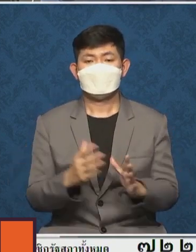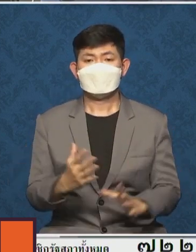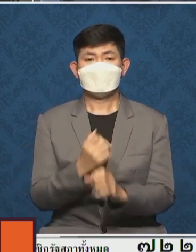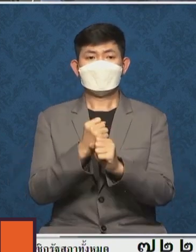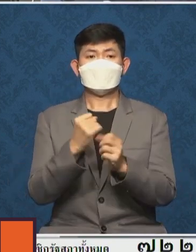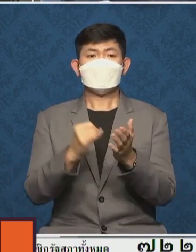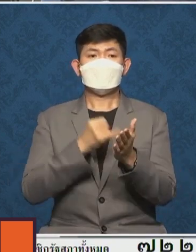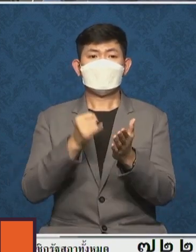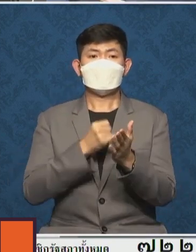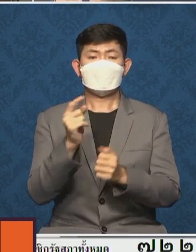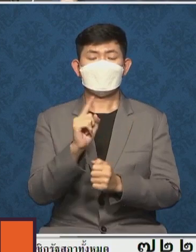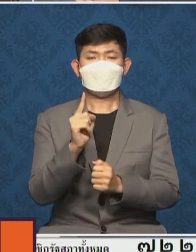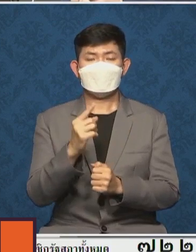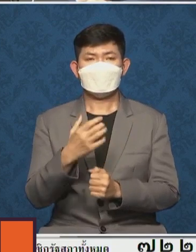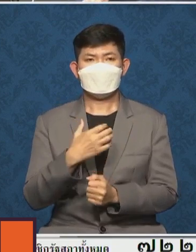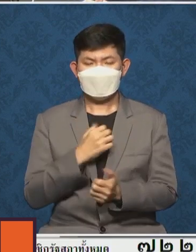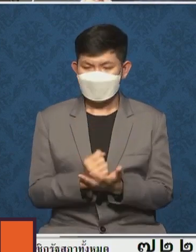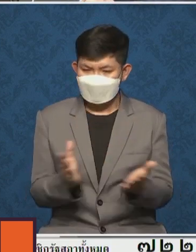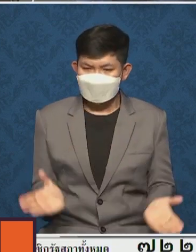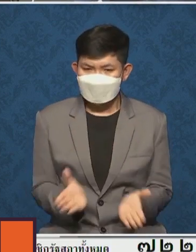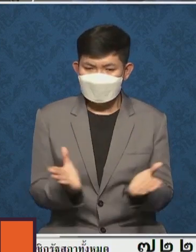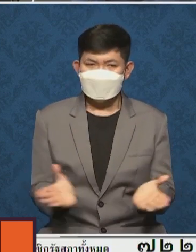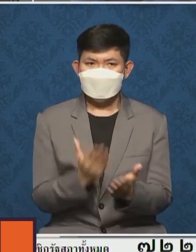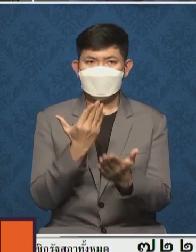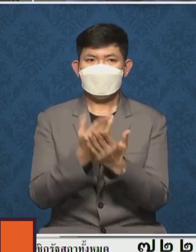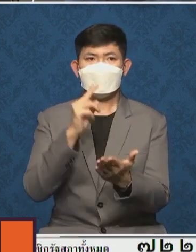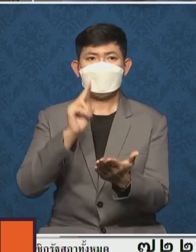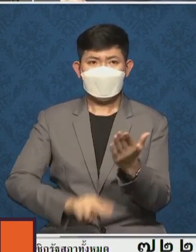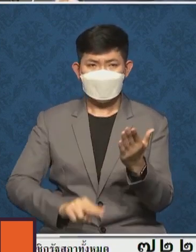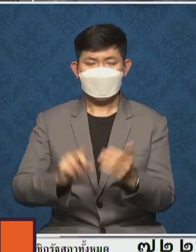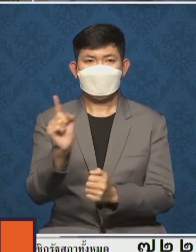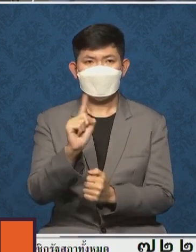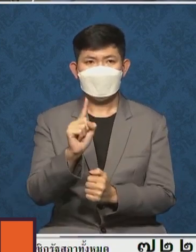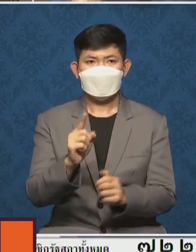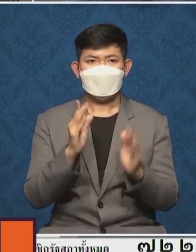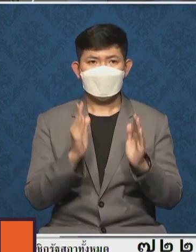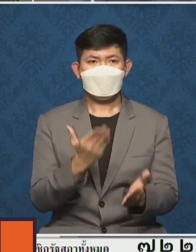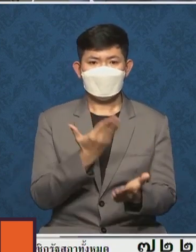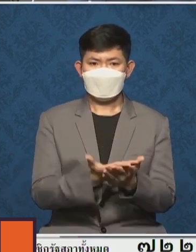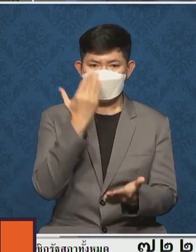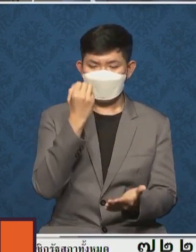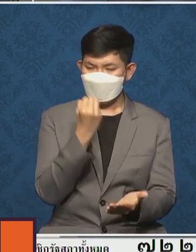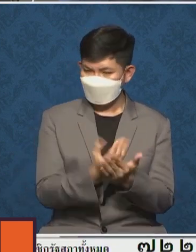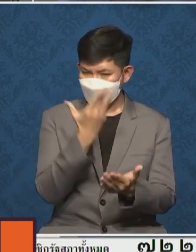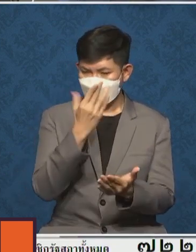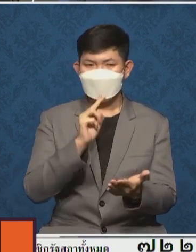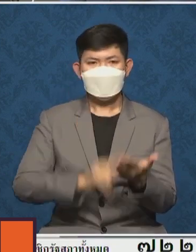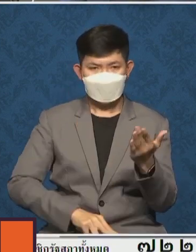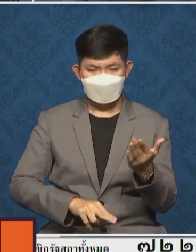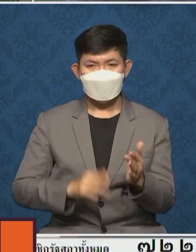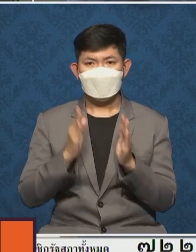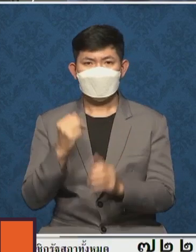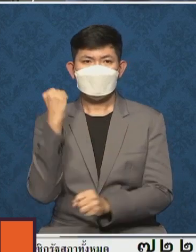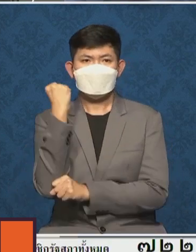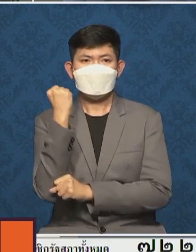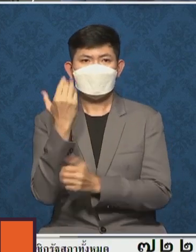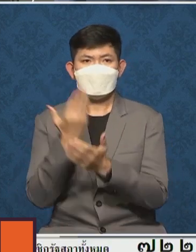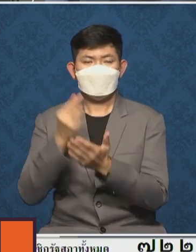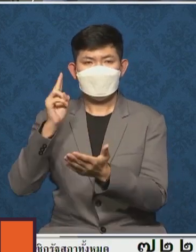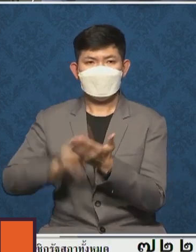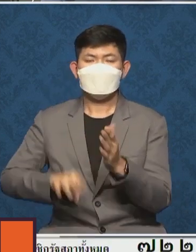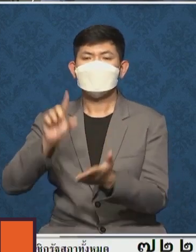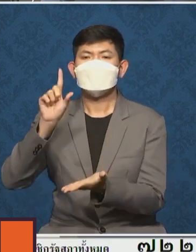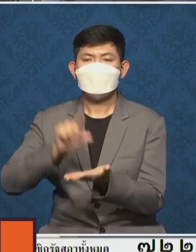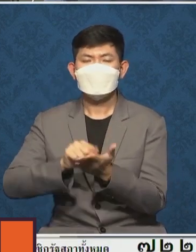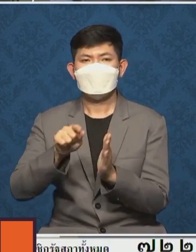งครับผมอยากจะผลักดันให้ค่าปรับเป็นพินัยเนี่ยคนรวยต้องโดนปรับแพงส่วนคนจนต้องโดนปรับถูกเพื่อ